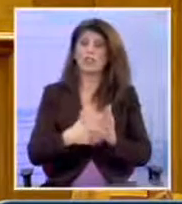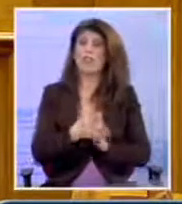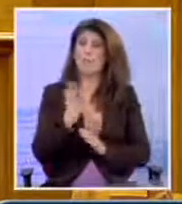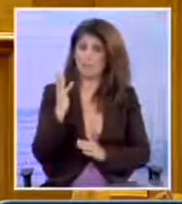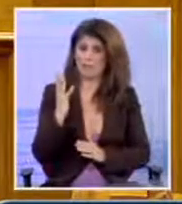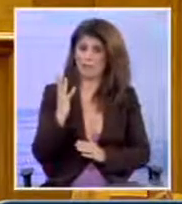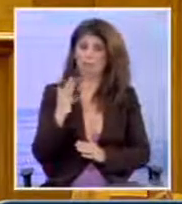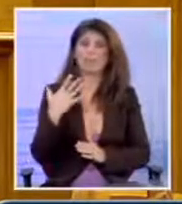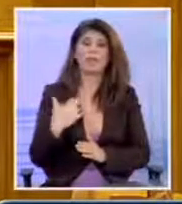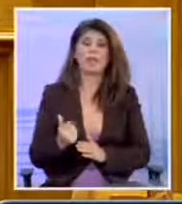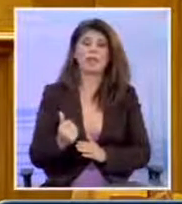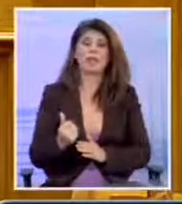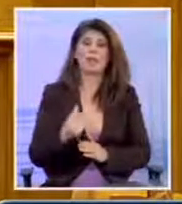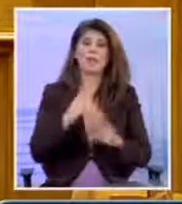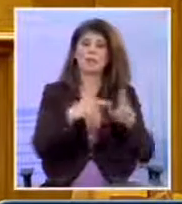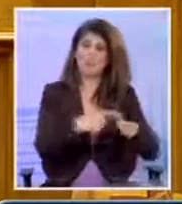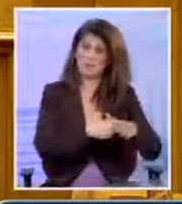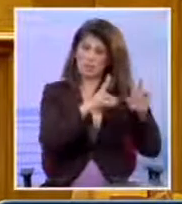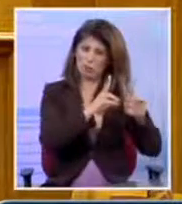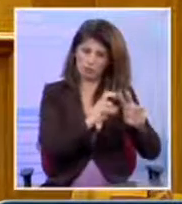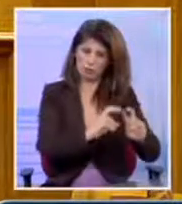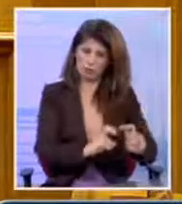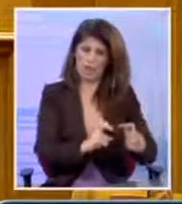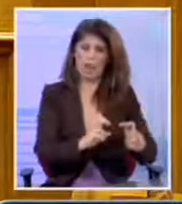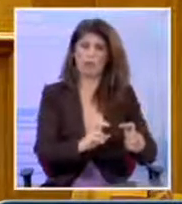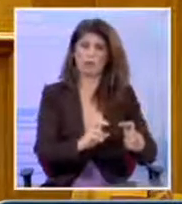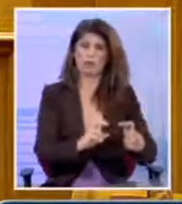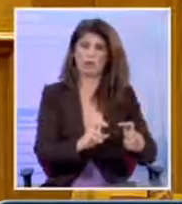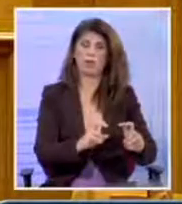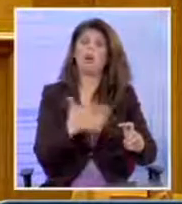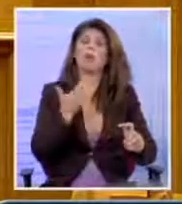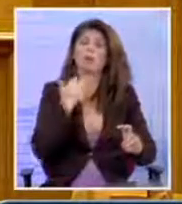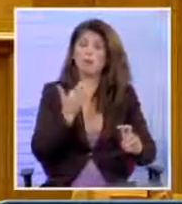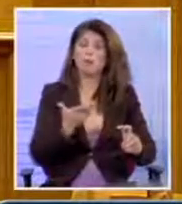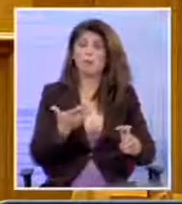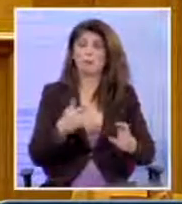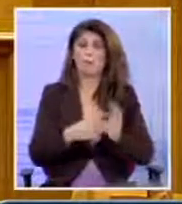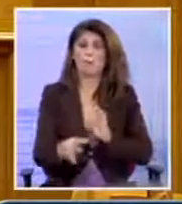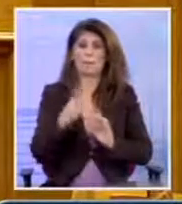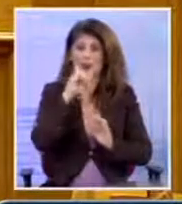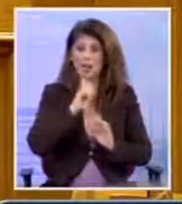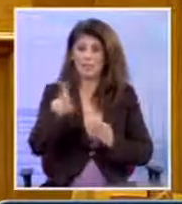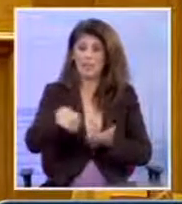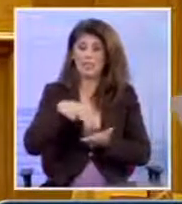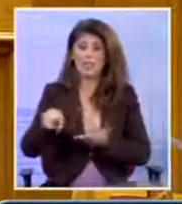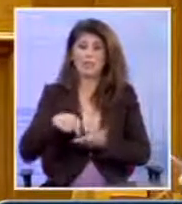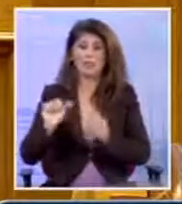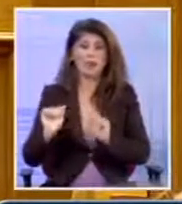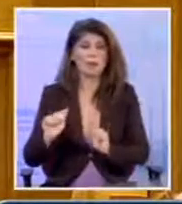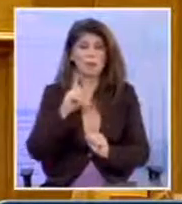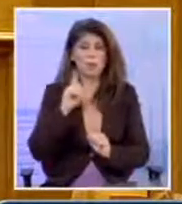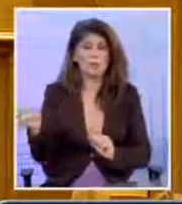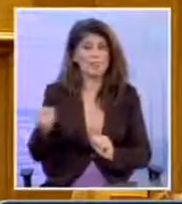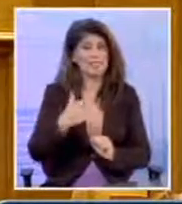2015 είχαμε τα capital controls με βάση τα οποία δεν μπορούσαμε να πάρουμε μέτρα αναγκαστικής ύσπραξης και να πιέσουμε όπως κάνατε